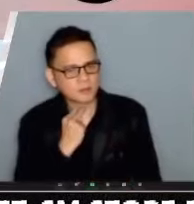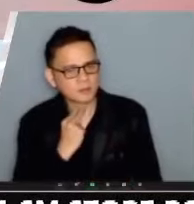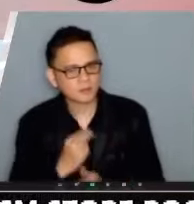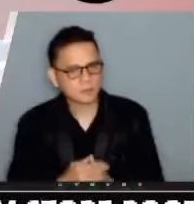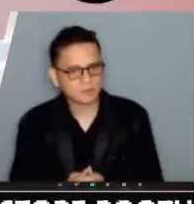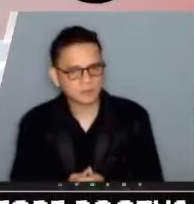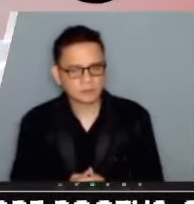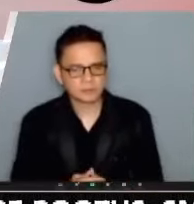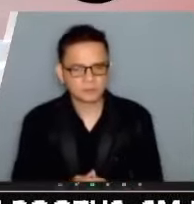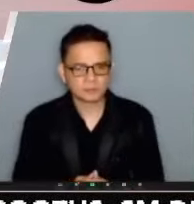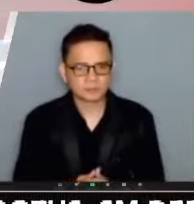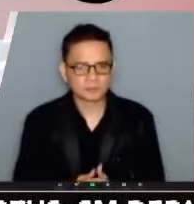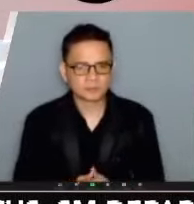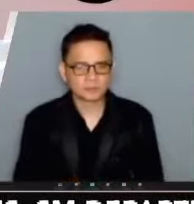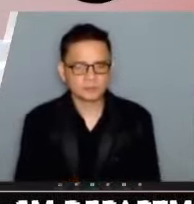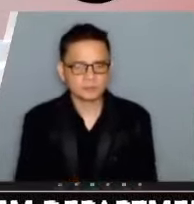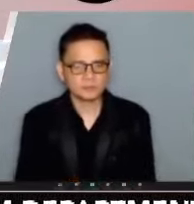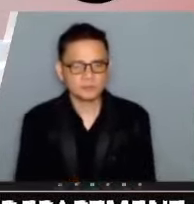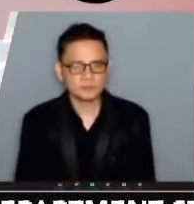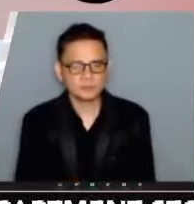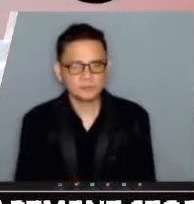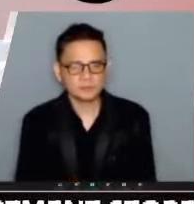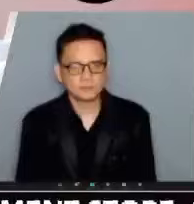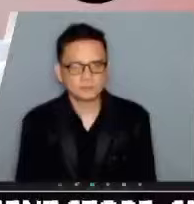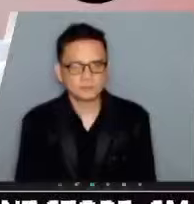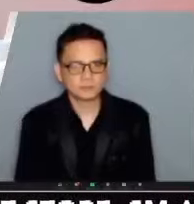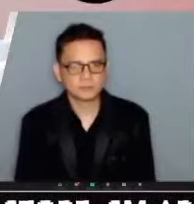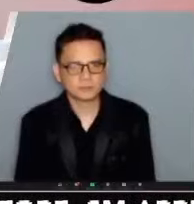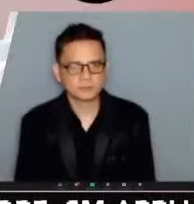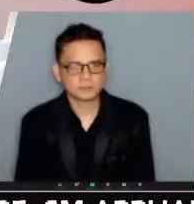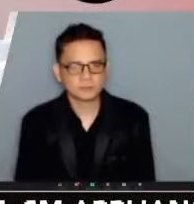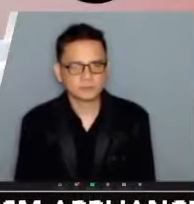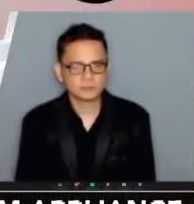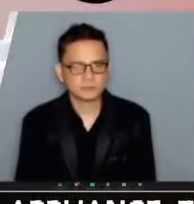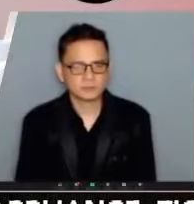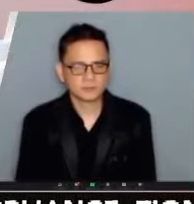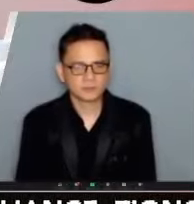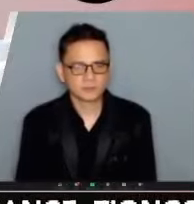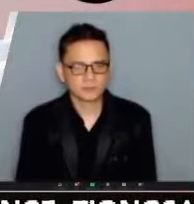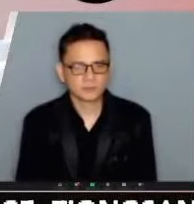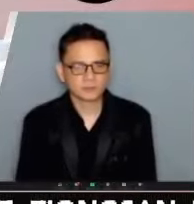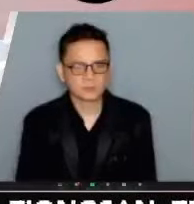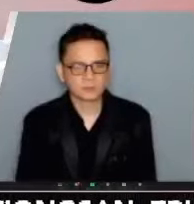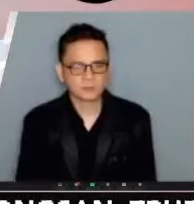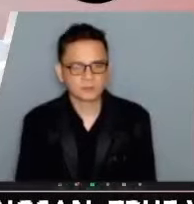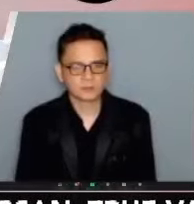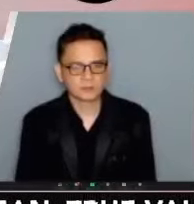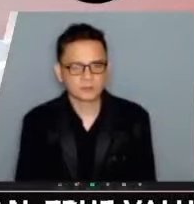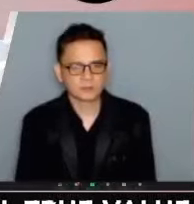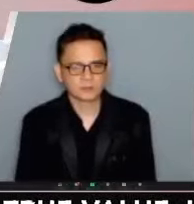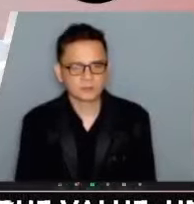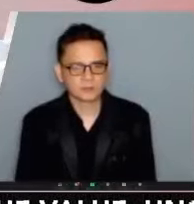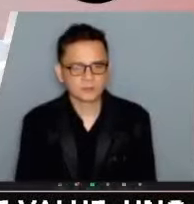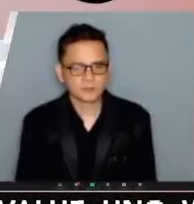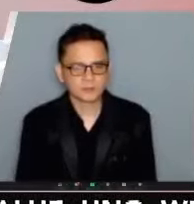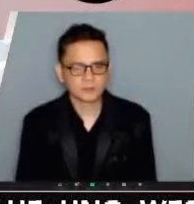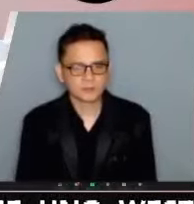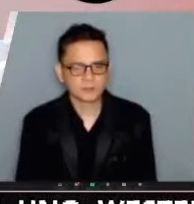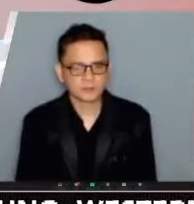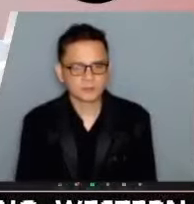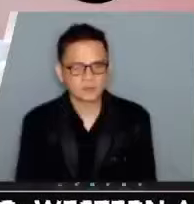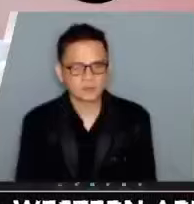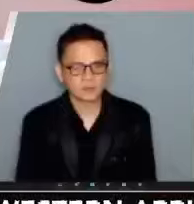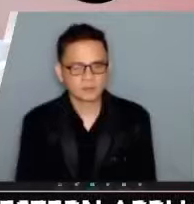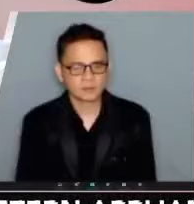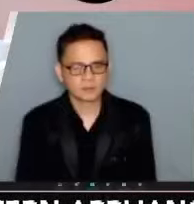point. Ang sinasabi ng mga Pilipino sa Israel, yung mga hindi pa nakauwi, ano na nila yan